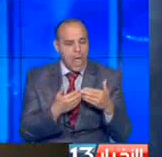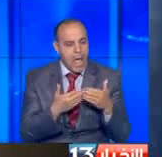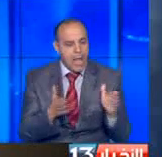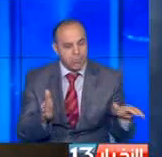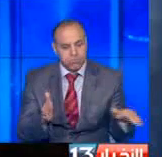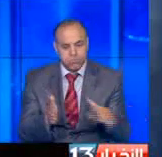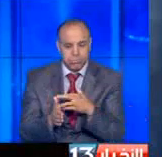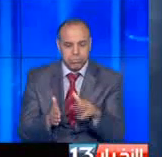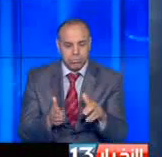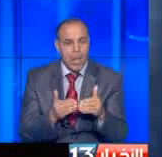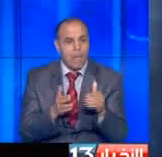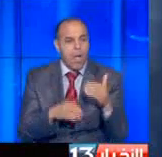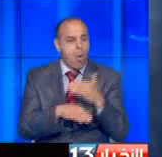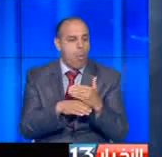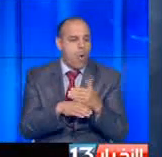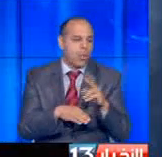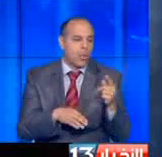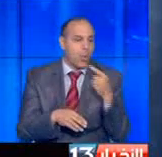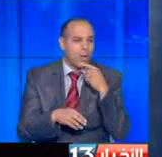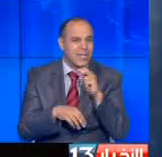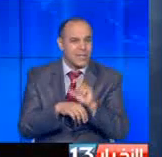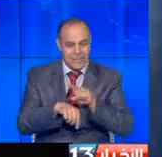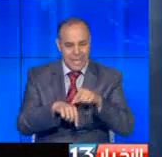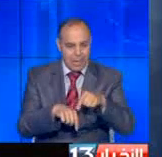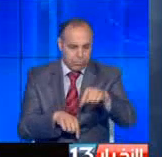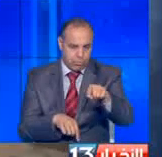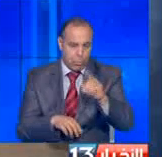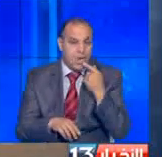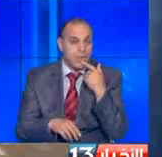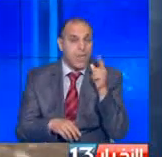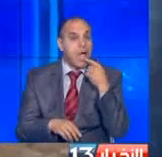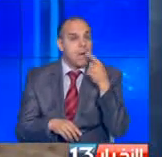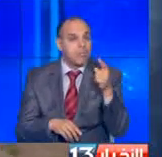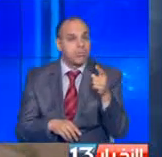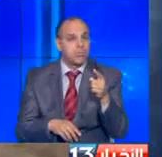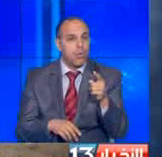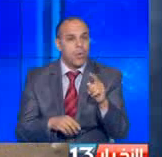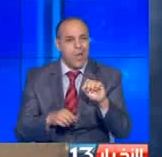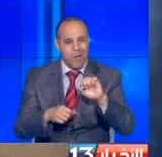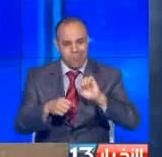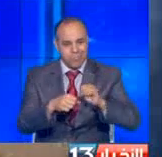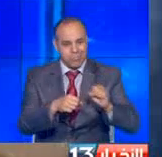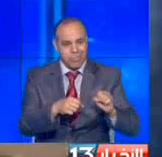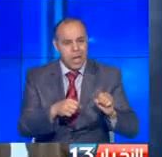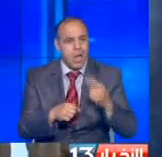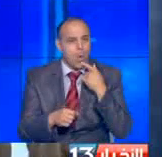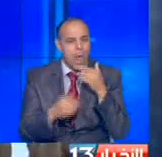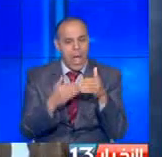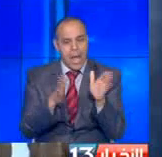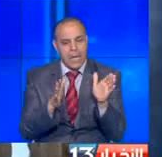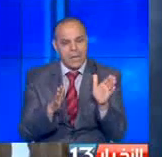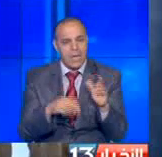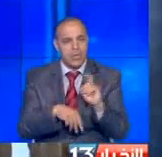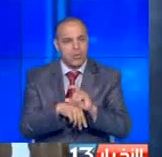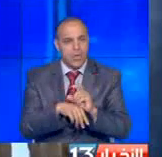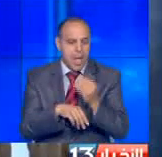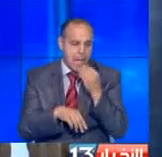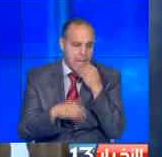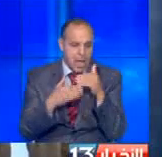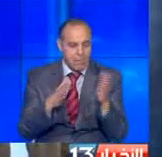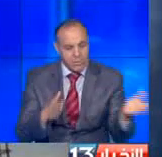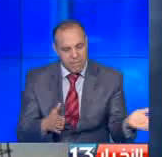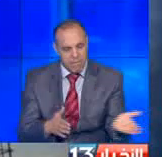كما ستعيد فتح معبر اخر خلال الساعات القادمه كما رفعت القيود المفروضه على المستلزمات والمواد التي يمكن